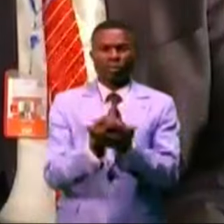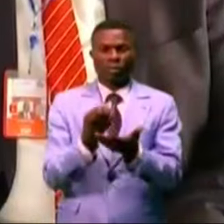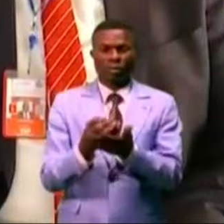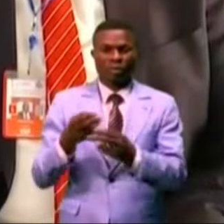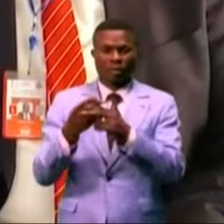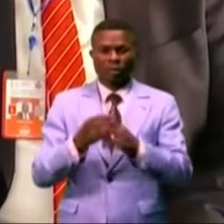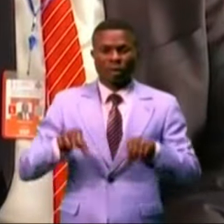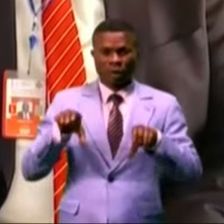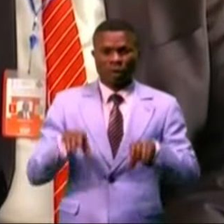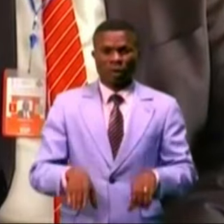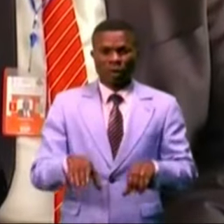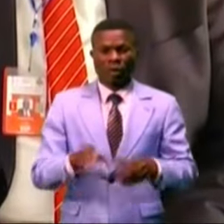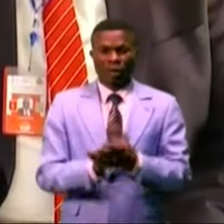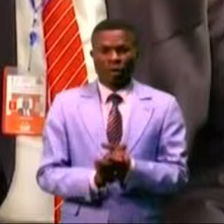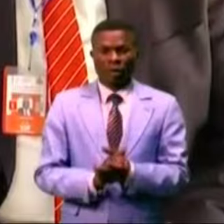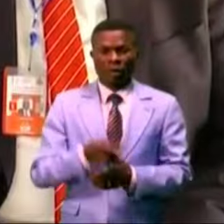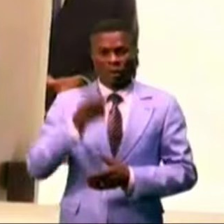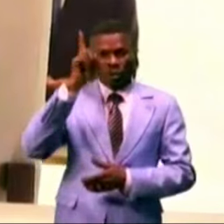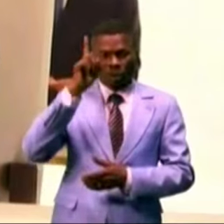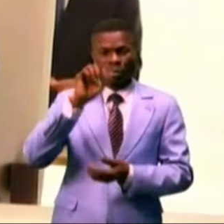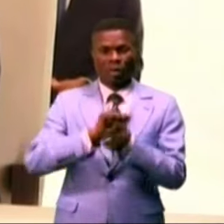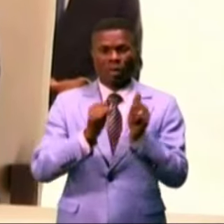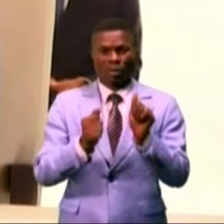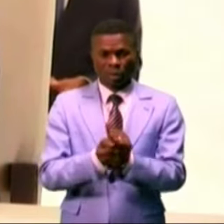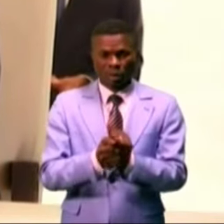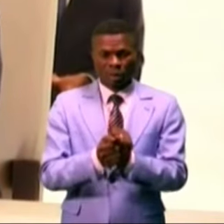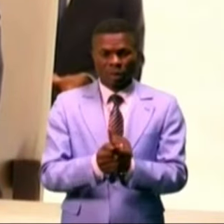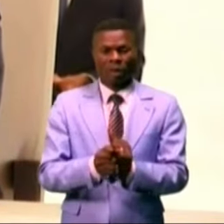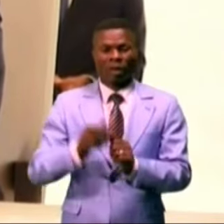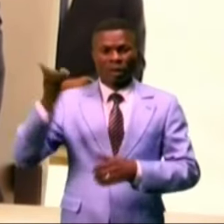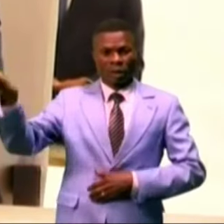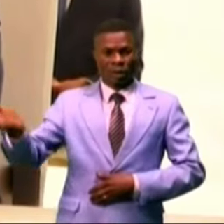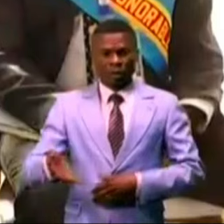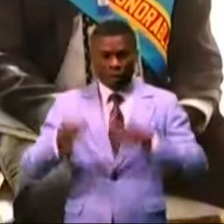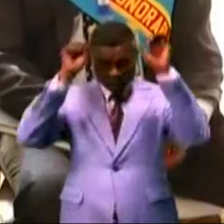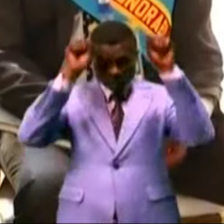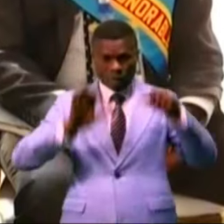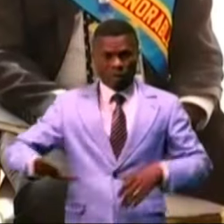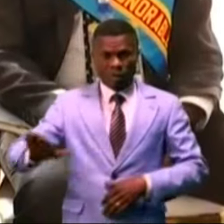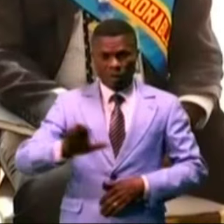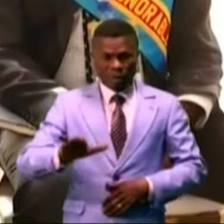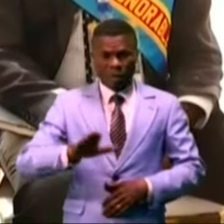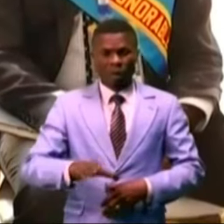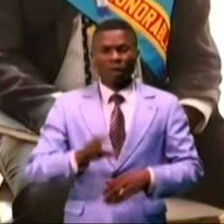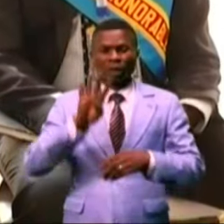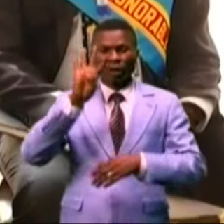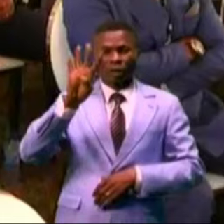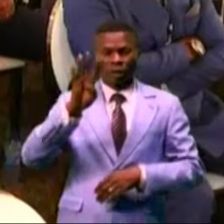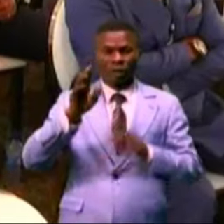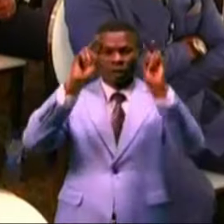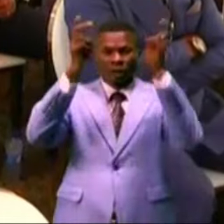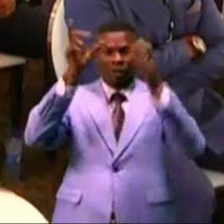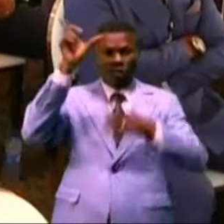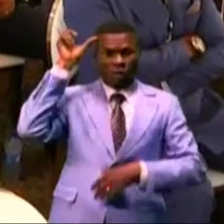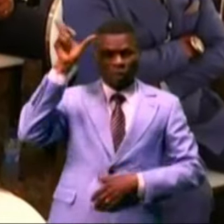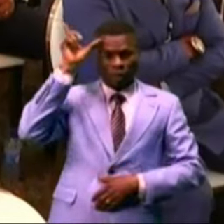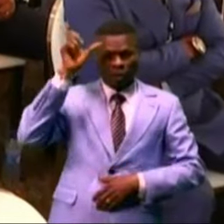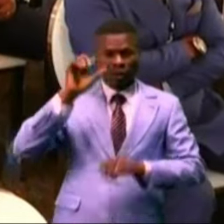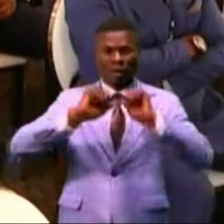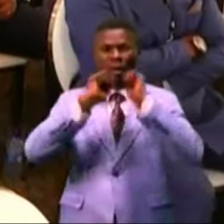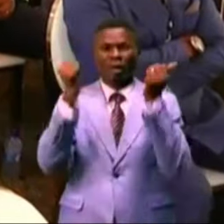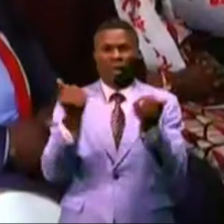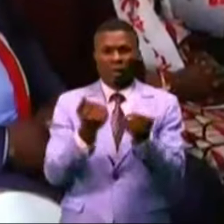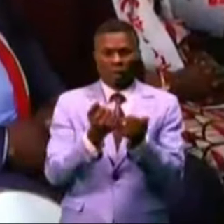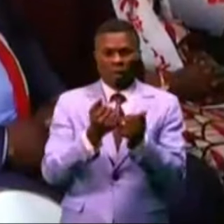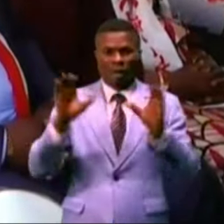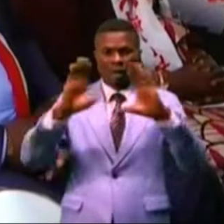sécuritaire au pays, principaux sujets au cœur de l'audience que le président de la République a accordé jeudi à Lubumbashi aux associations